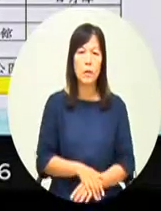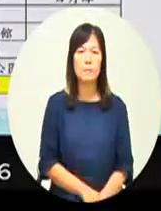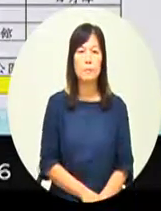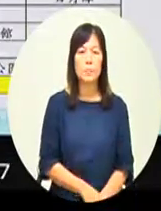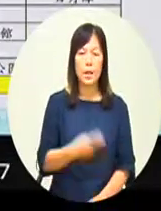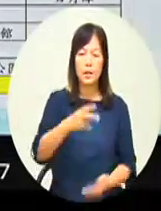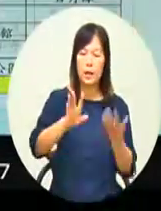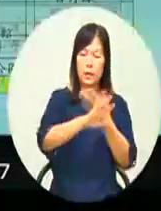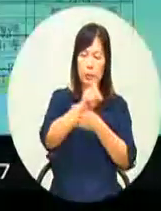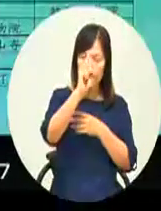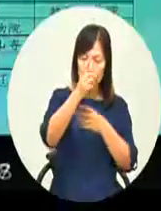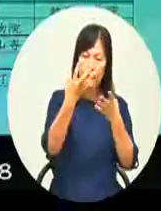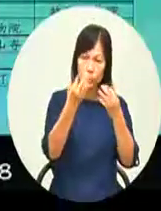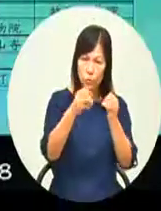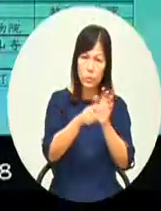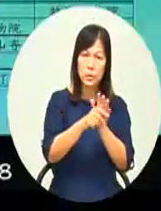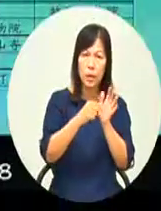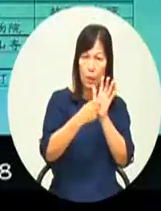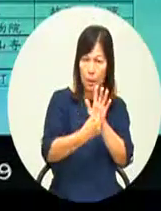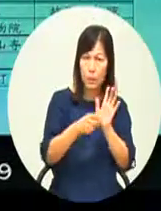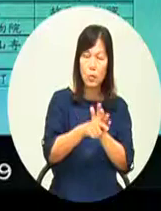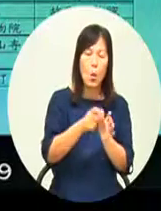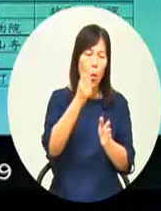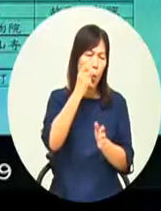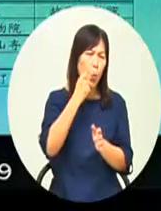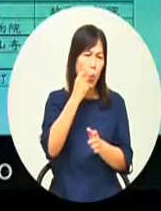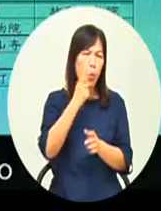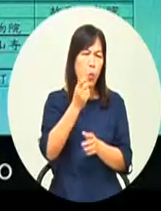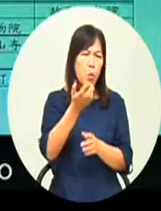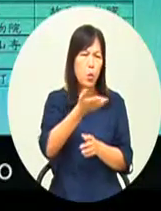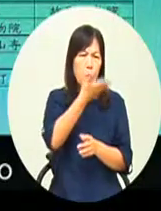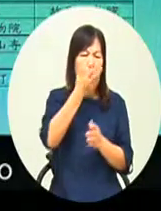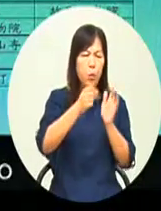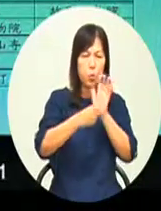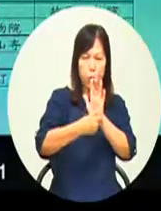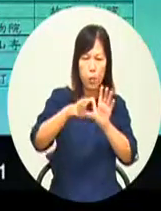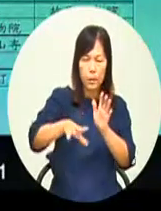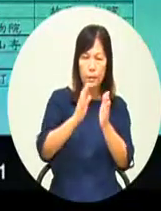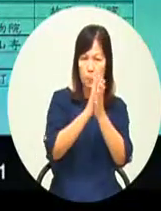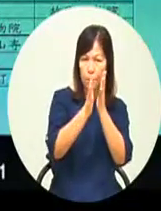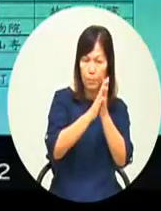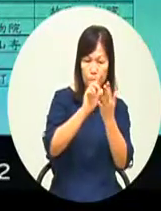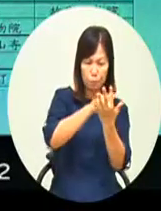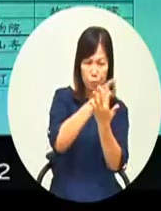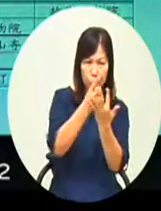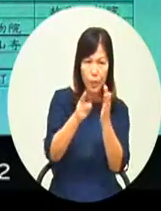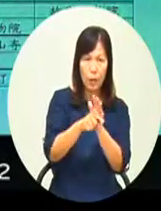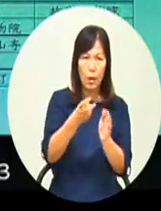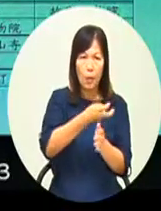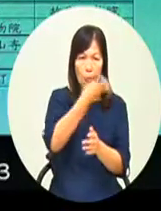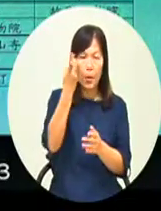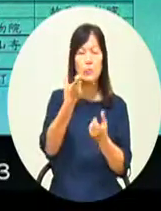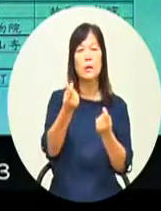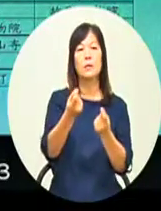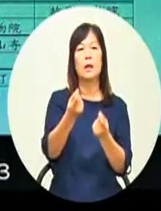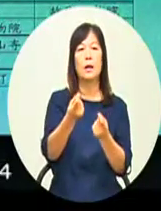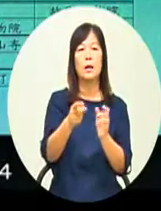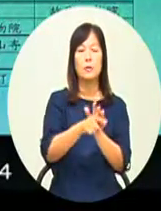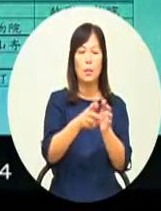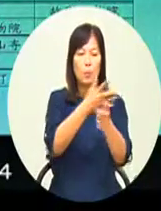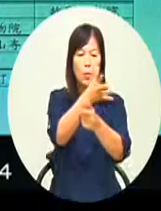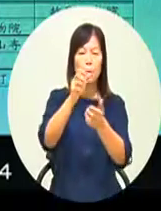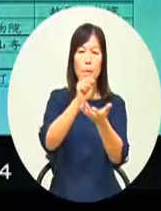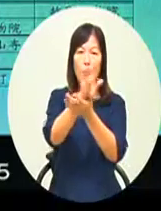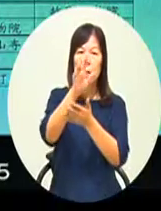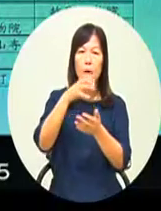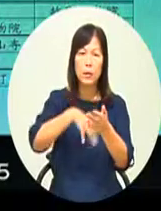外的一个数字，最喜欢的景点的排名，发现也一样，在这个调查报告当